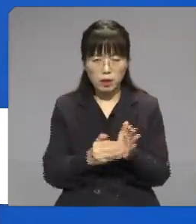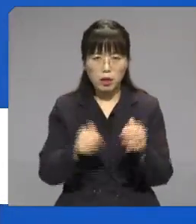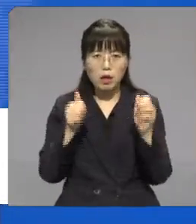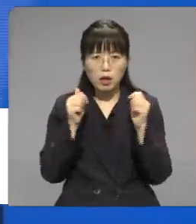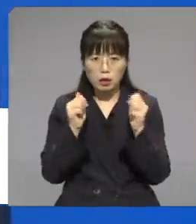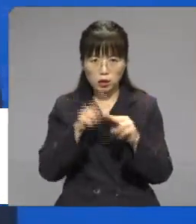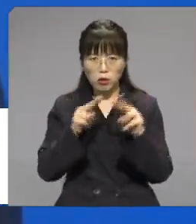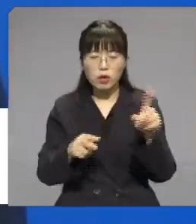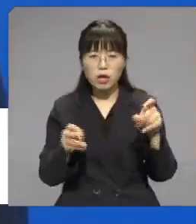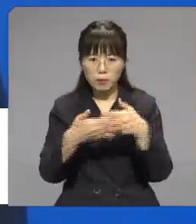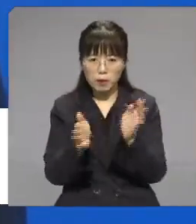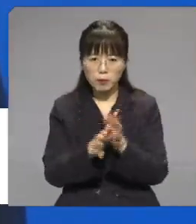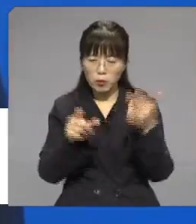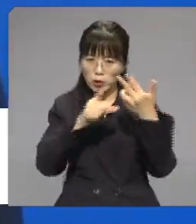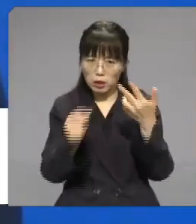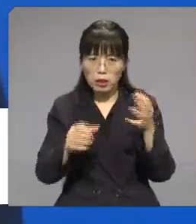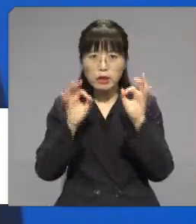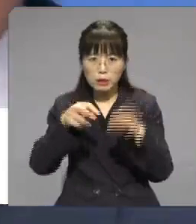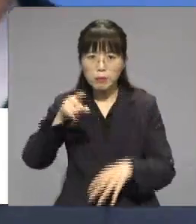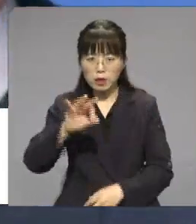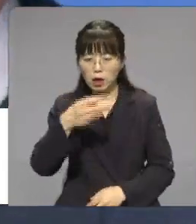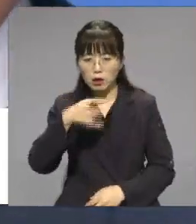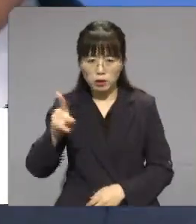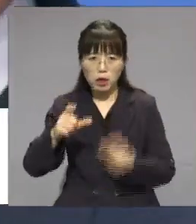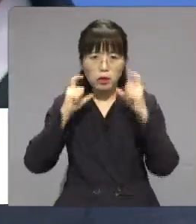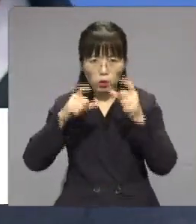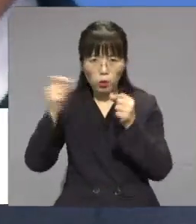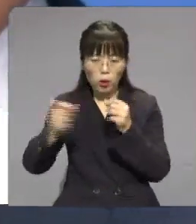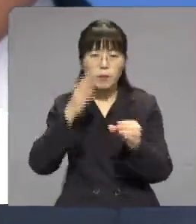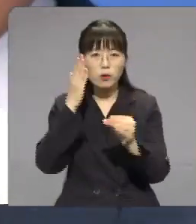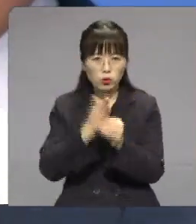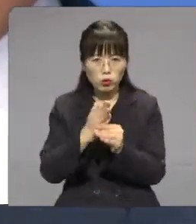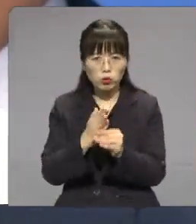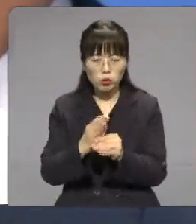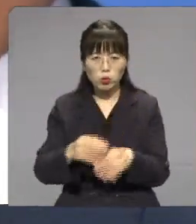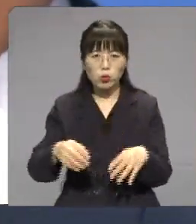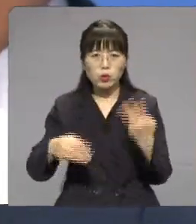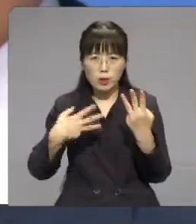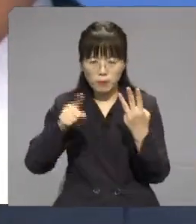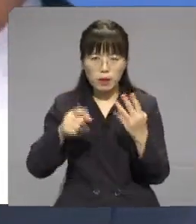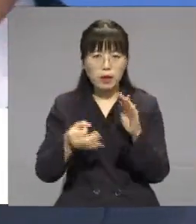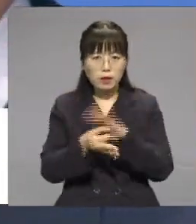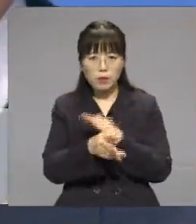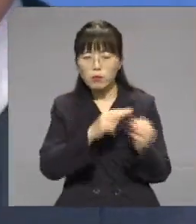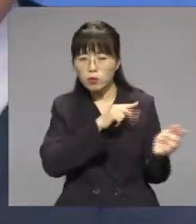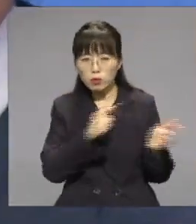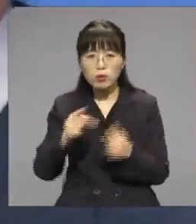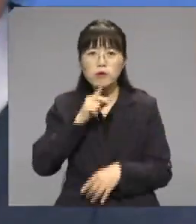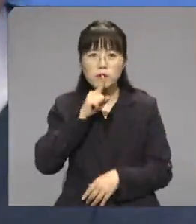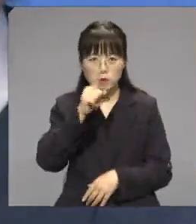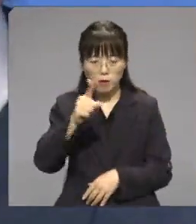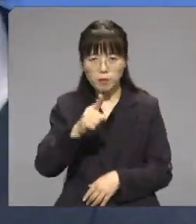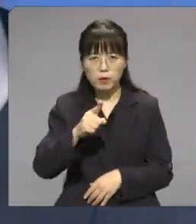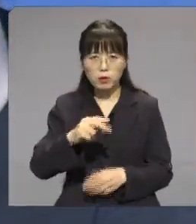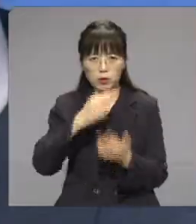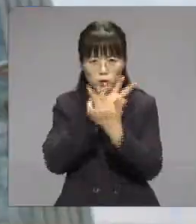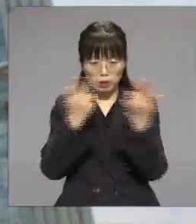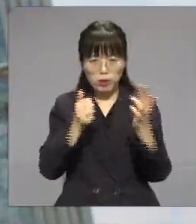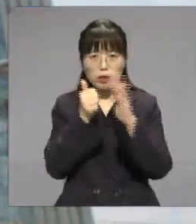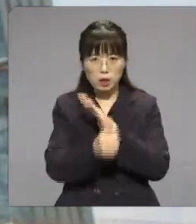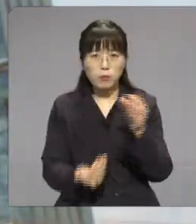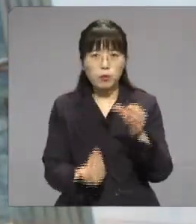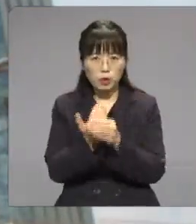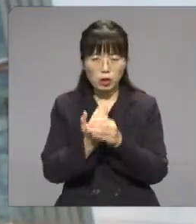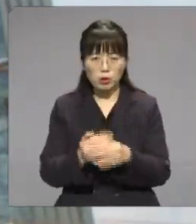배당했다 달 김성태 전 쌍방울 회장에 선고를 앞두고 있고 제 3자 뇌물 등 혐의로 기소된 이재명 더불어민주당 대표